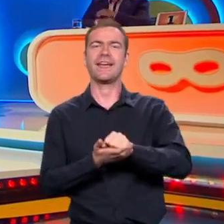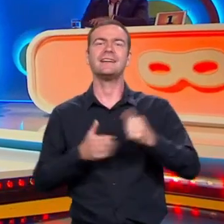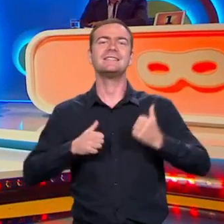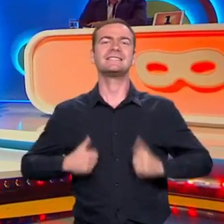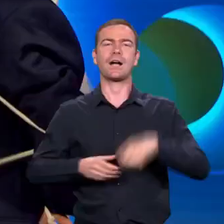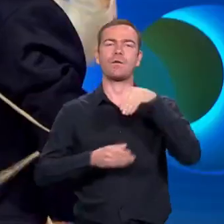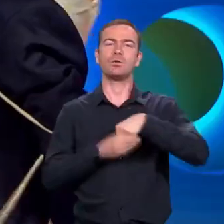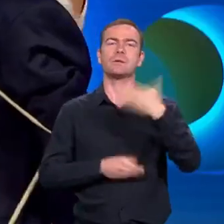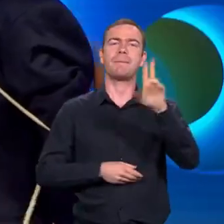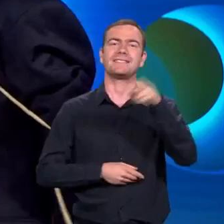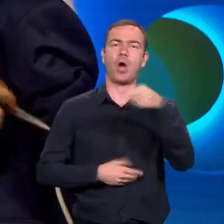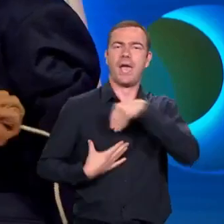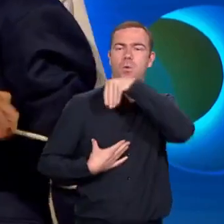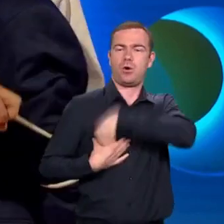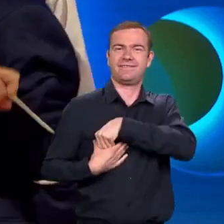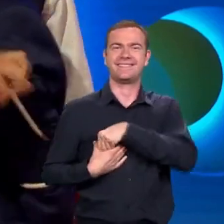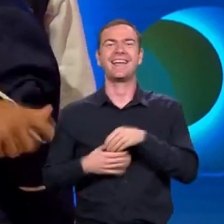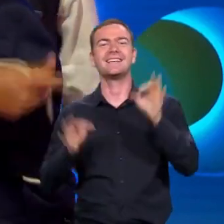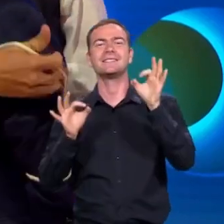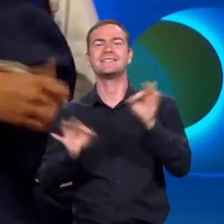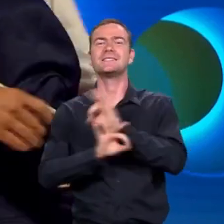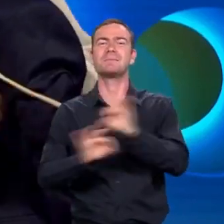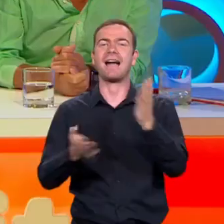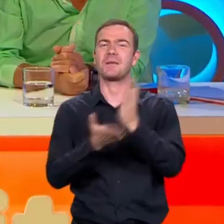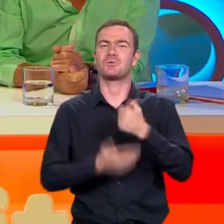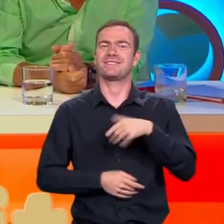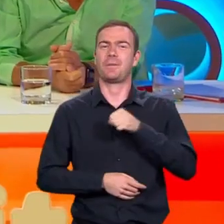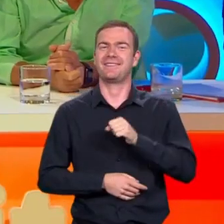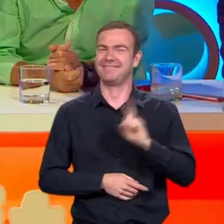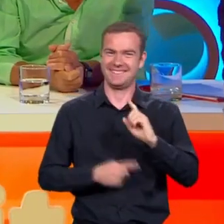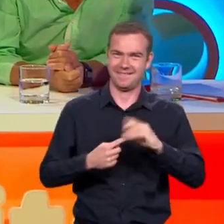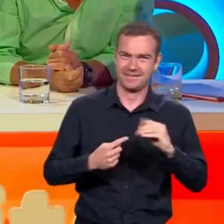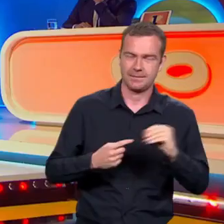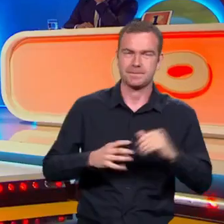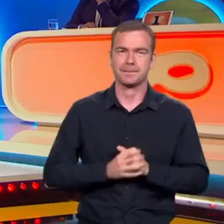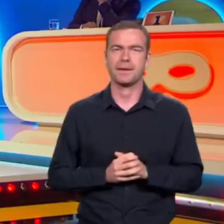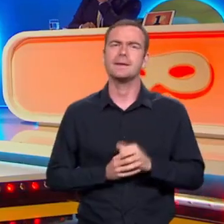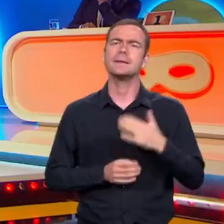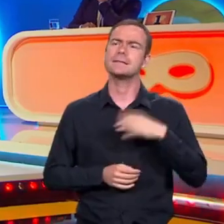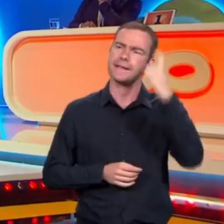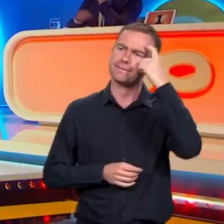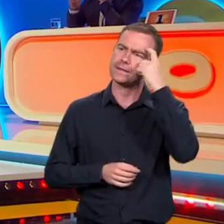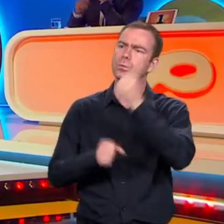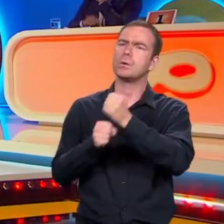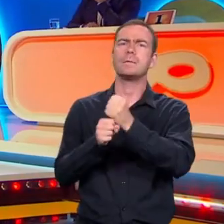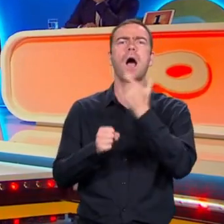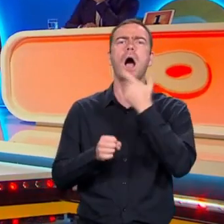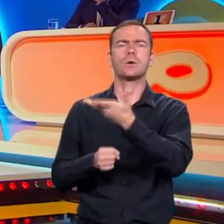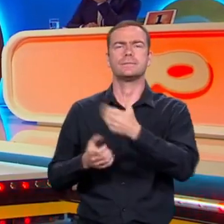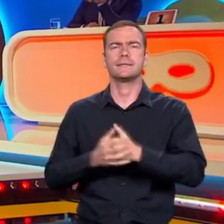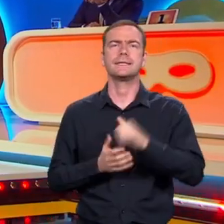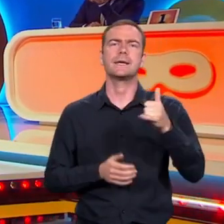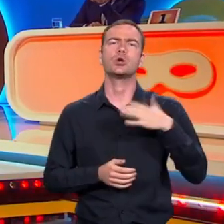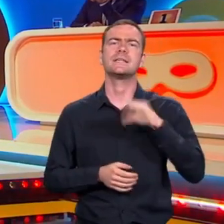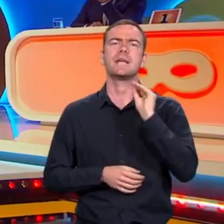eur. Áno, mal som, hej. Miel, to je správne, miel ste. Mňa by zaujímalo, ako ste to urobili. Jirko, Renátka nám nechcela